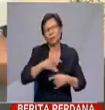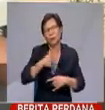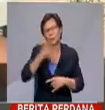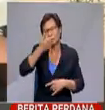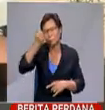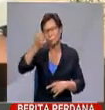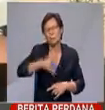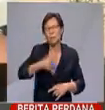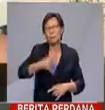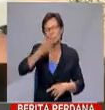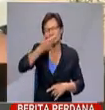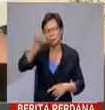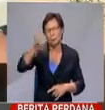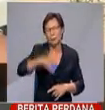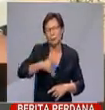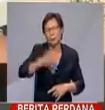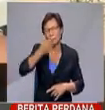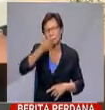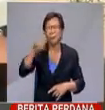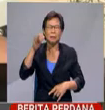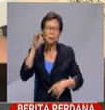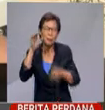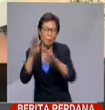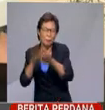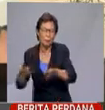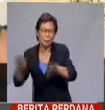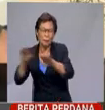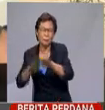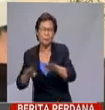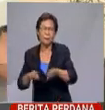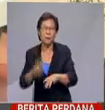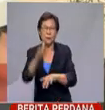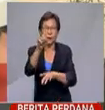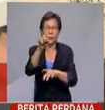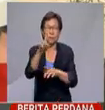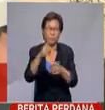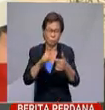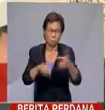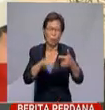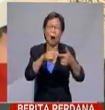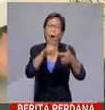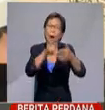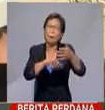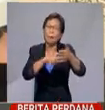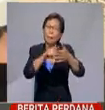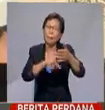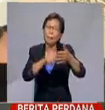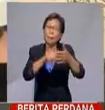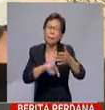better dengar daripada berita satu, dan juga apa-apa